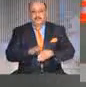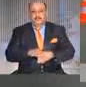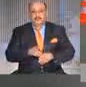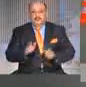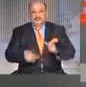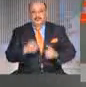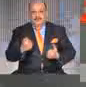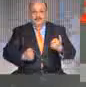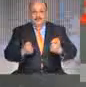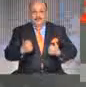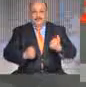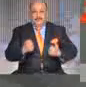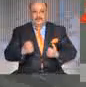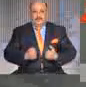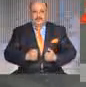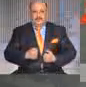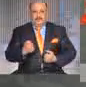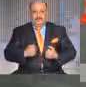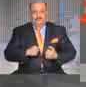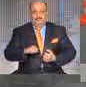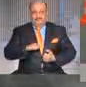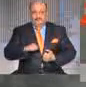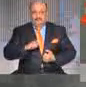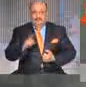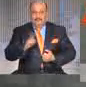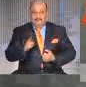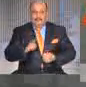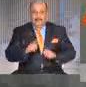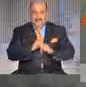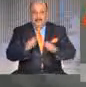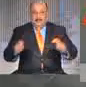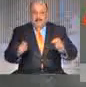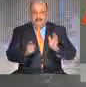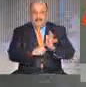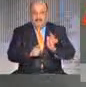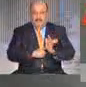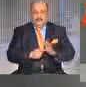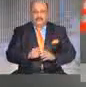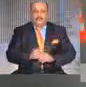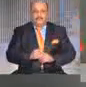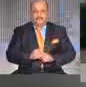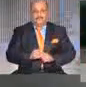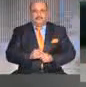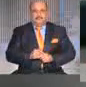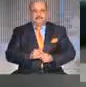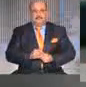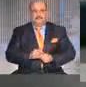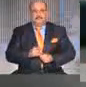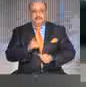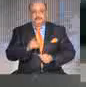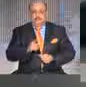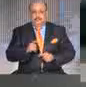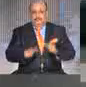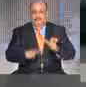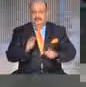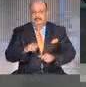الإشكال حاول المركب الشبابي بمدنين التحسيس به من خلال تظاهرة تحت شعار بالإعلام نغير